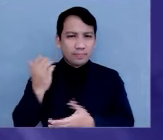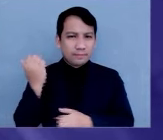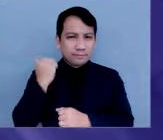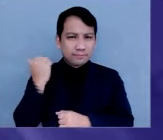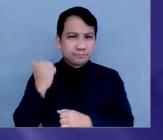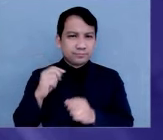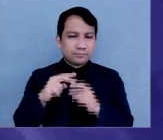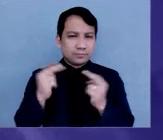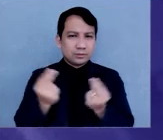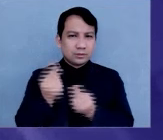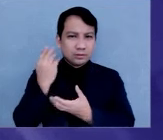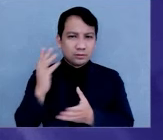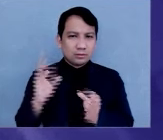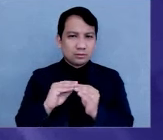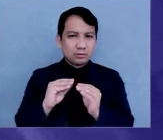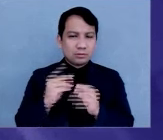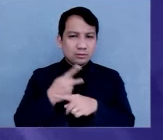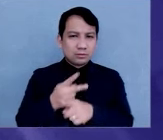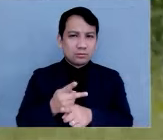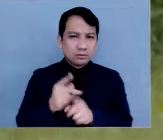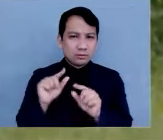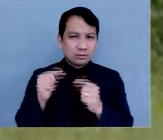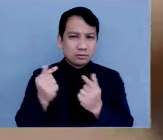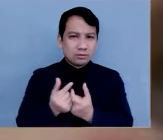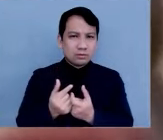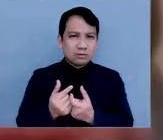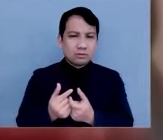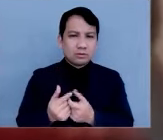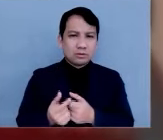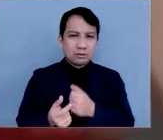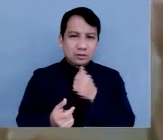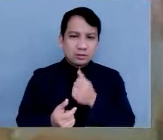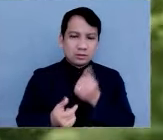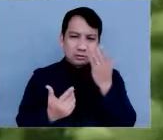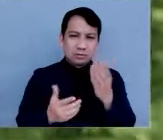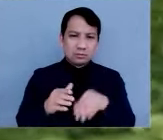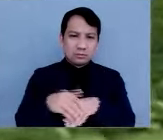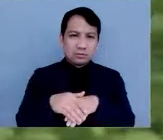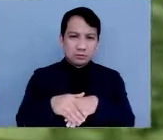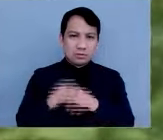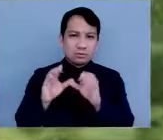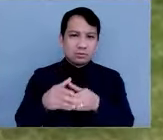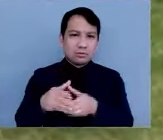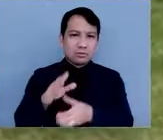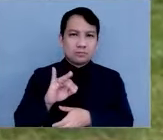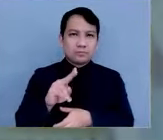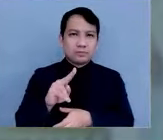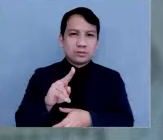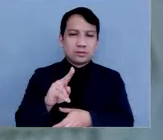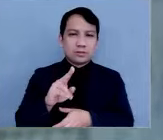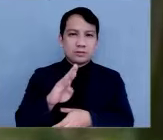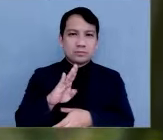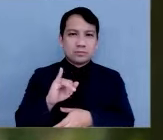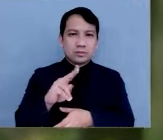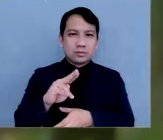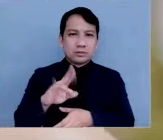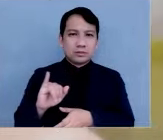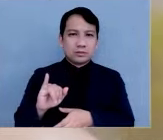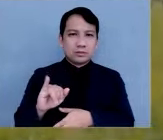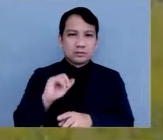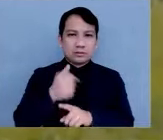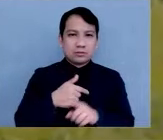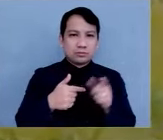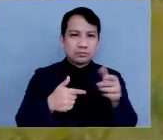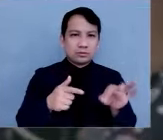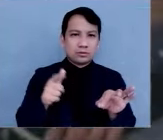ayusin to ng kanilang production team. No comment pa naman dito ang kampo ng Bini. Sa August 29 at 28